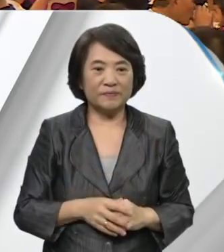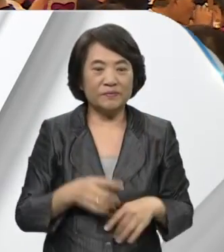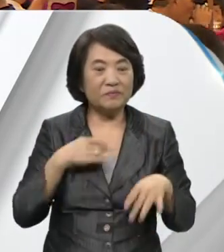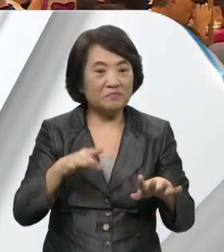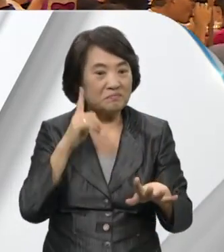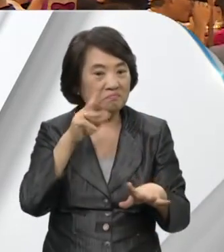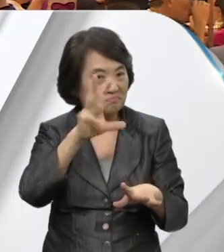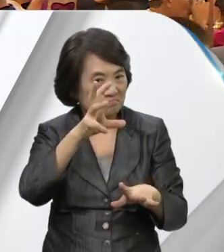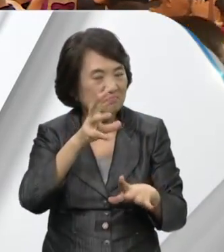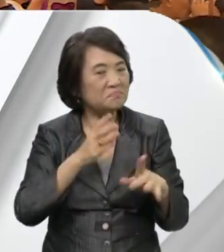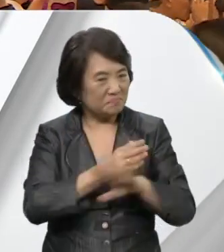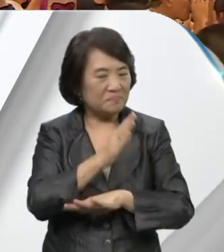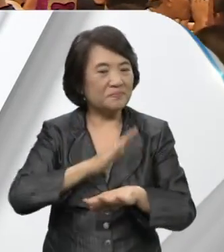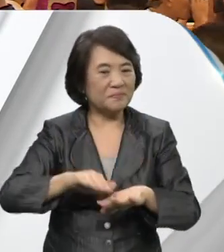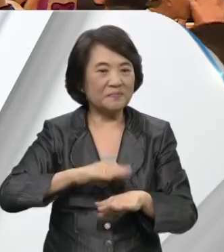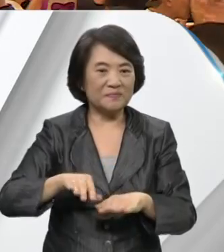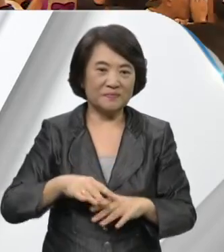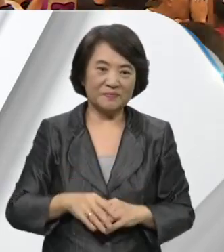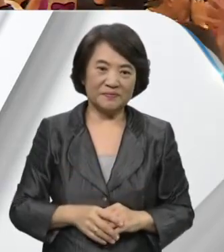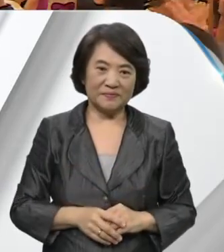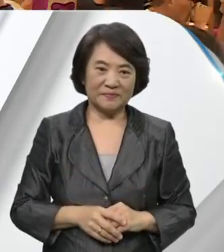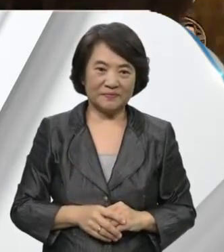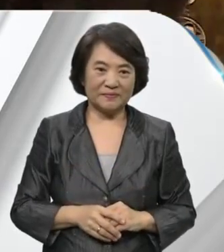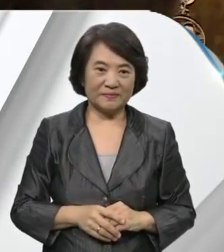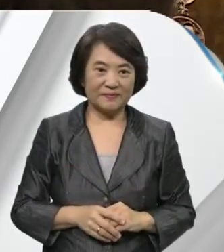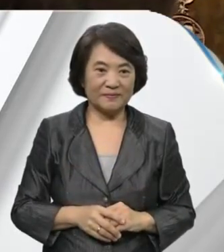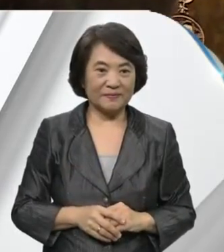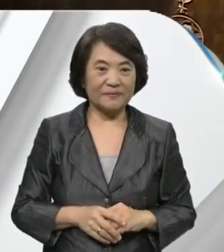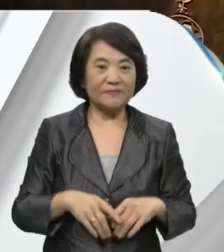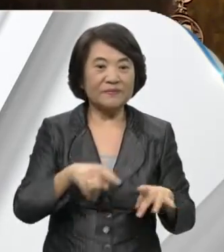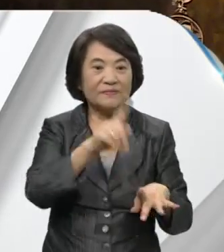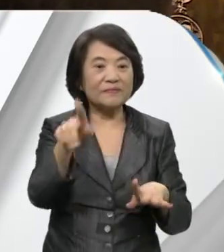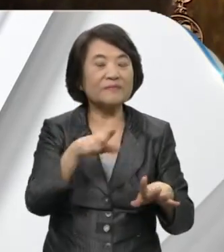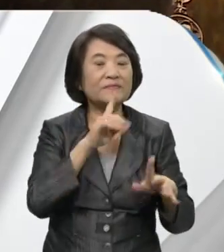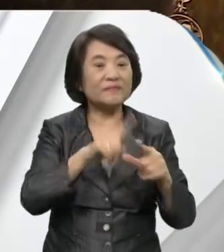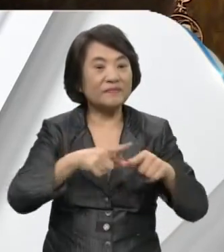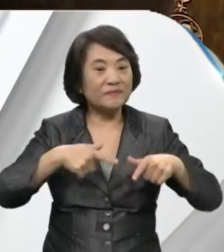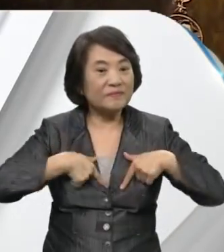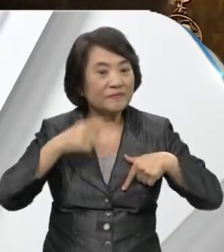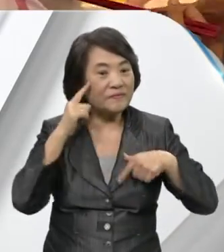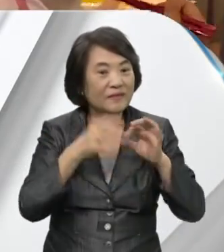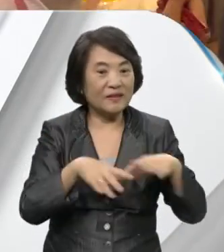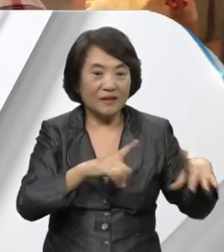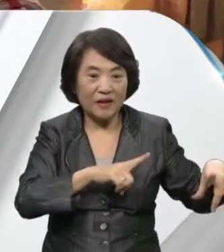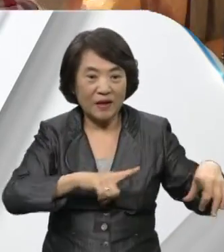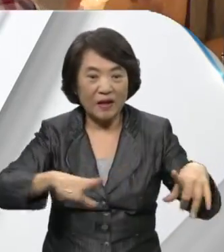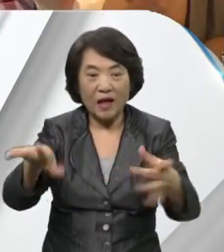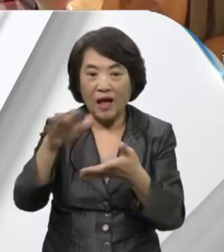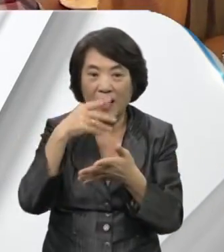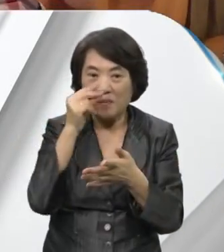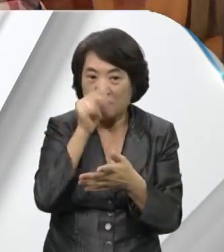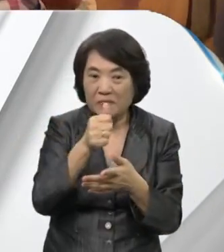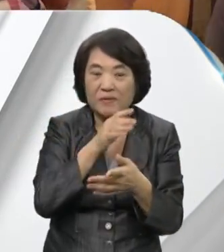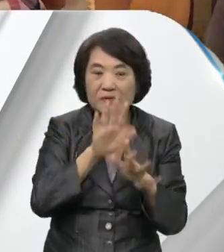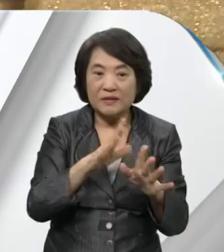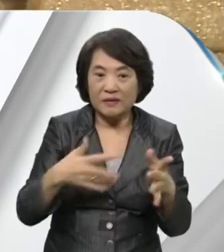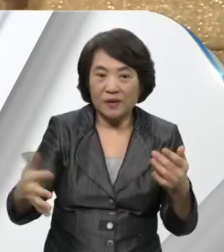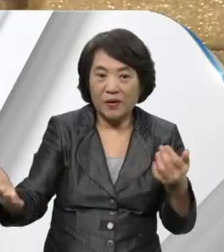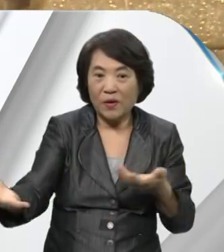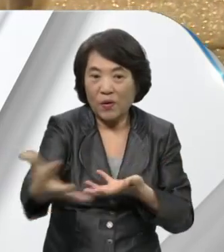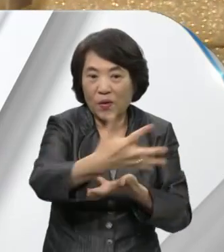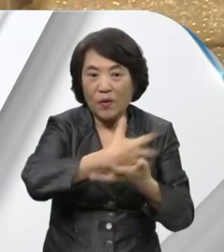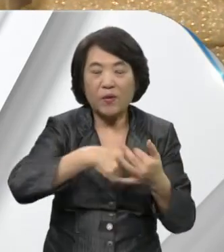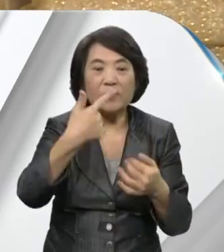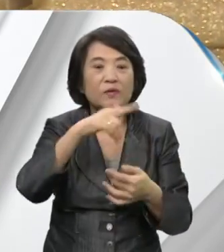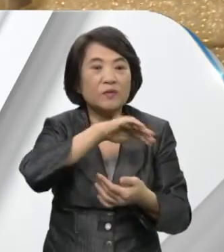今年80000系对人来同好嘅鼓励。 合肥中心表示，今年师傅宴具体。别咧，系将经验书送给六队